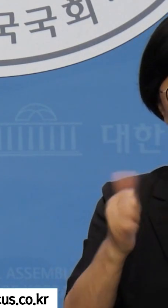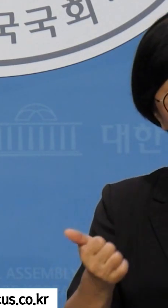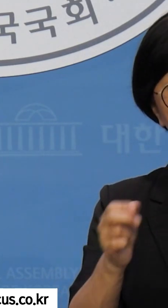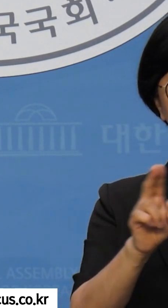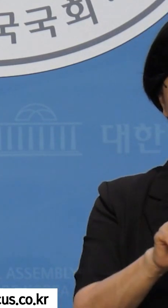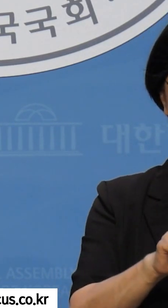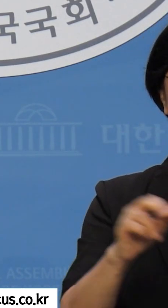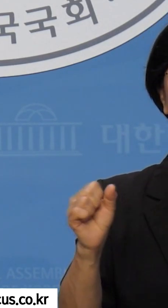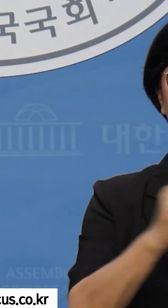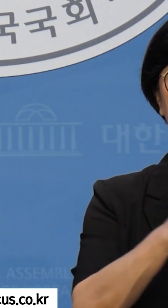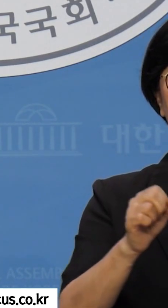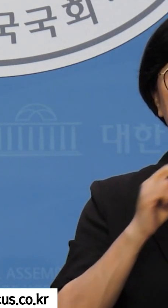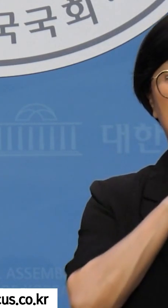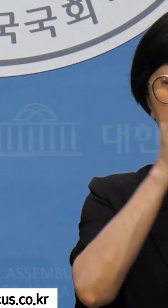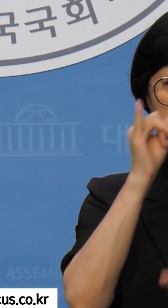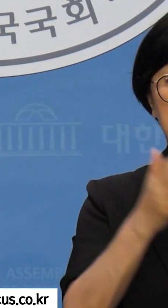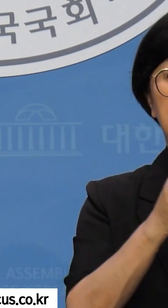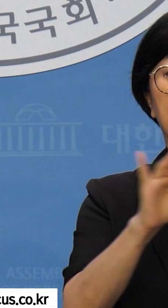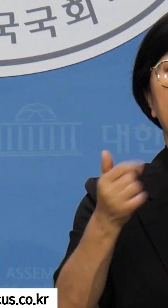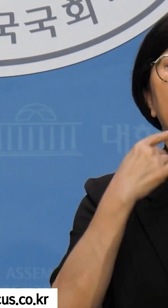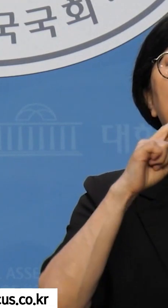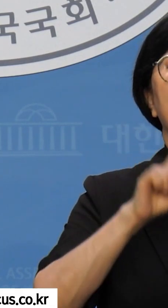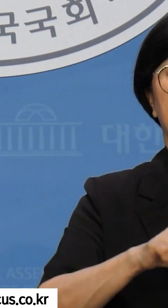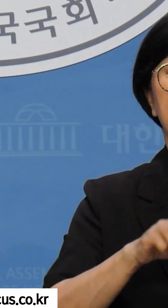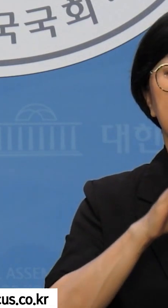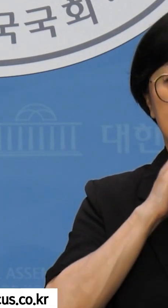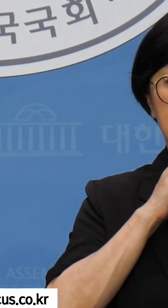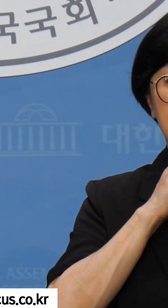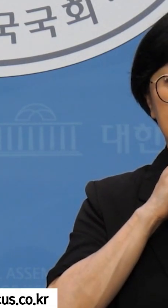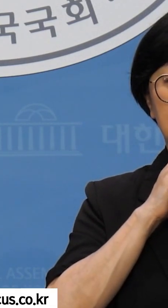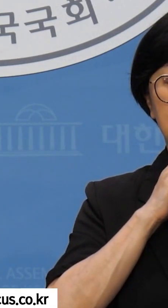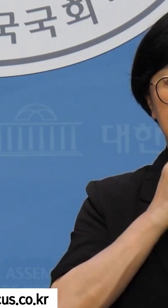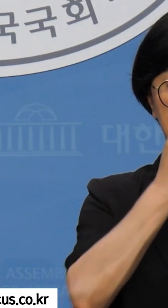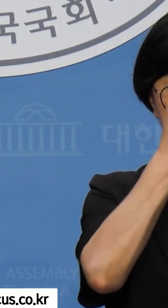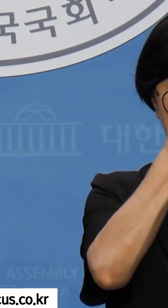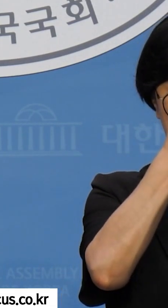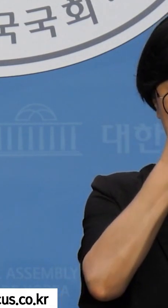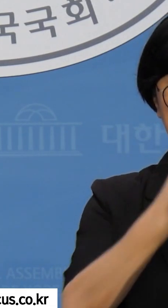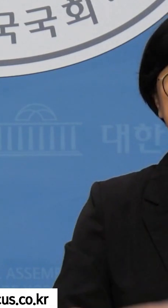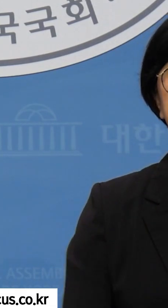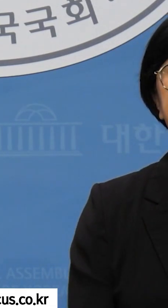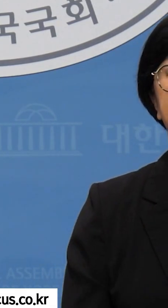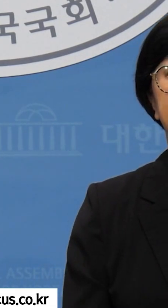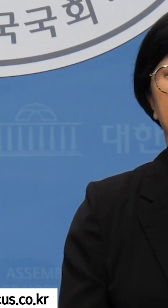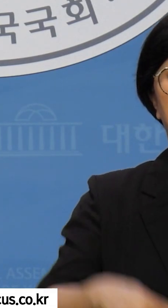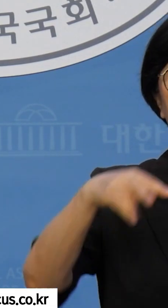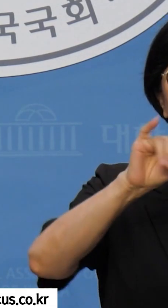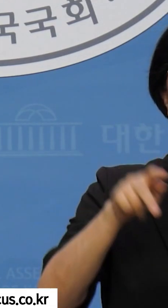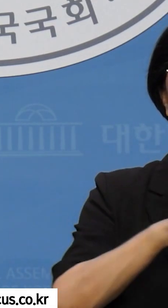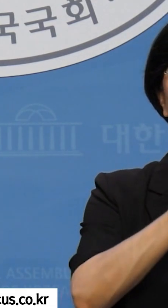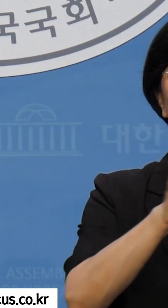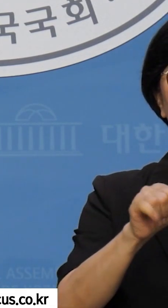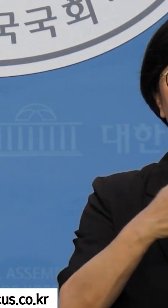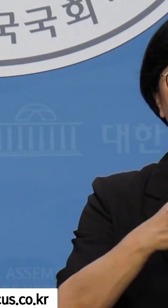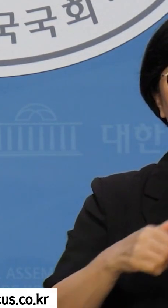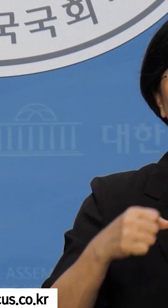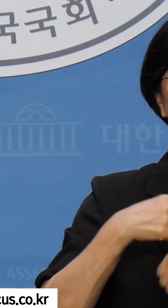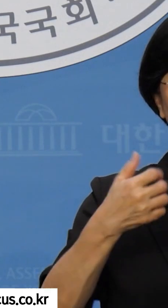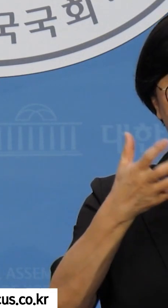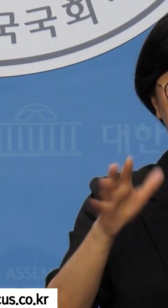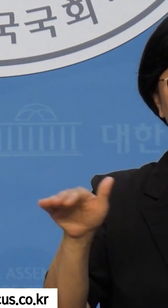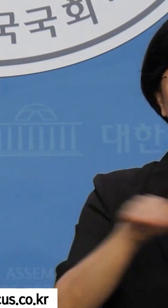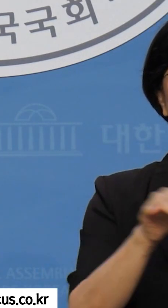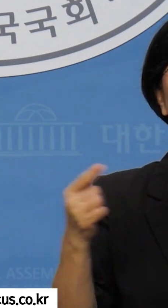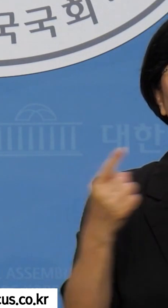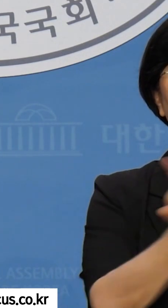은폐 조작했다는 의혹을 받는 사람답게 정말 파렴치합니다. 신원식 후보자는 심지어 군대 문화를 바꾸기